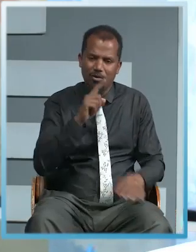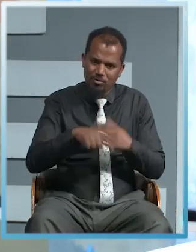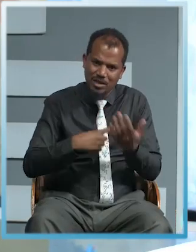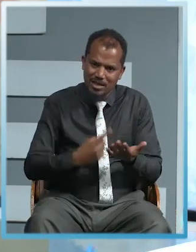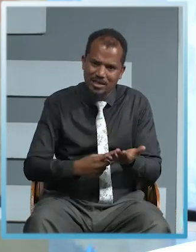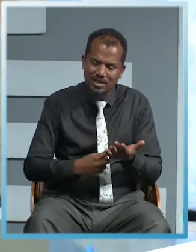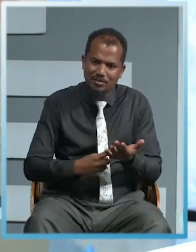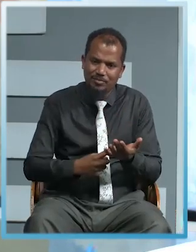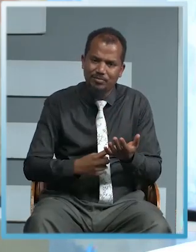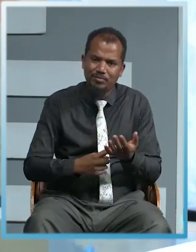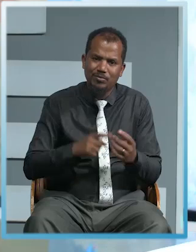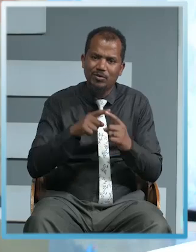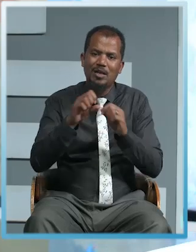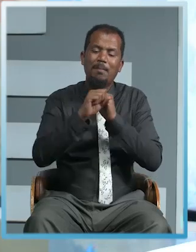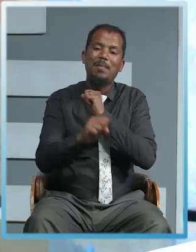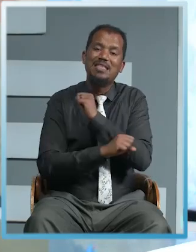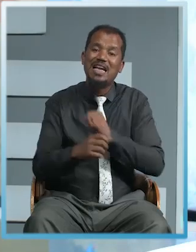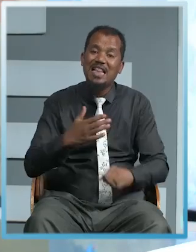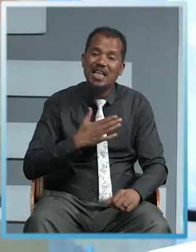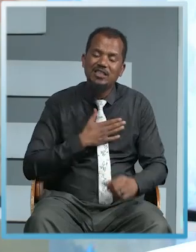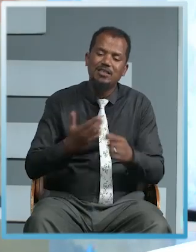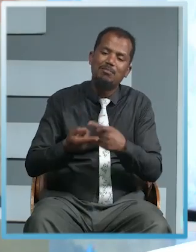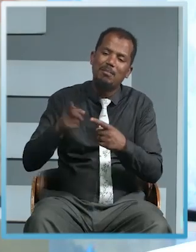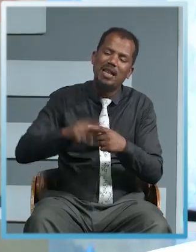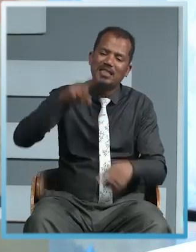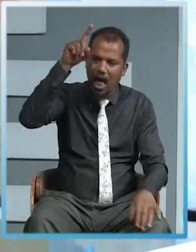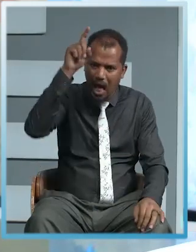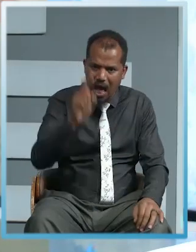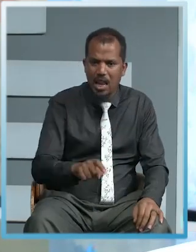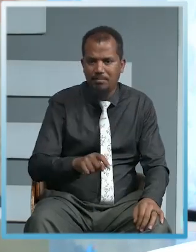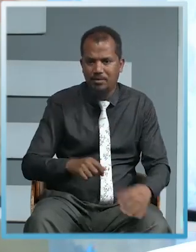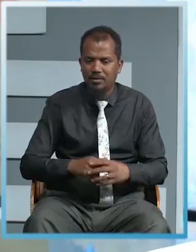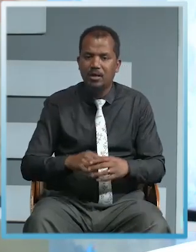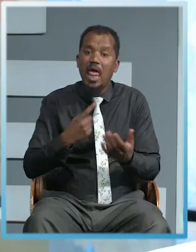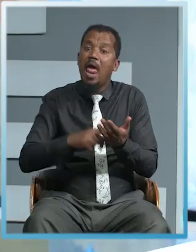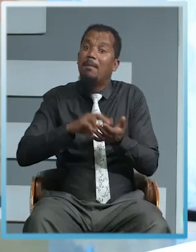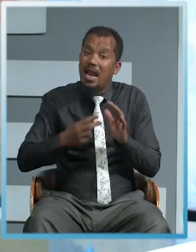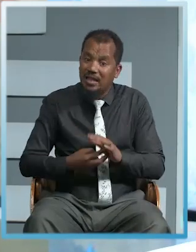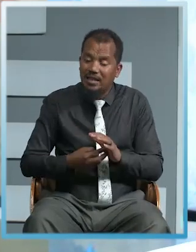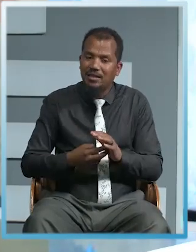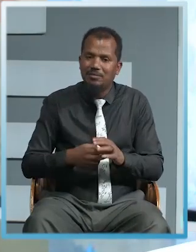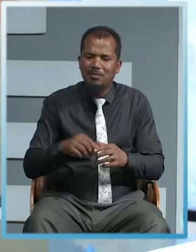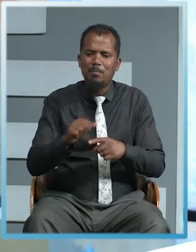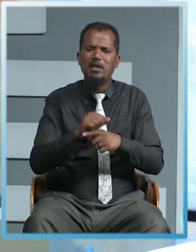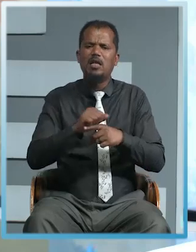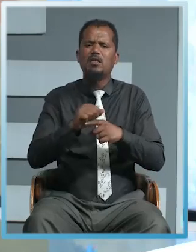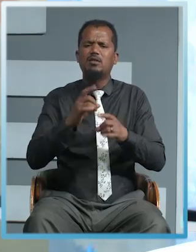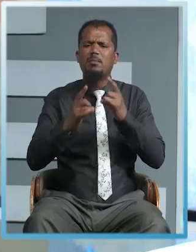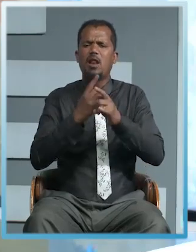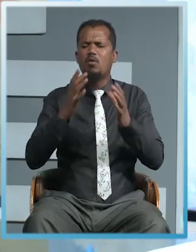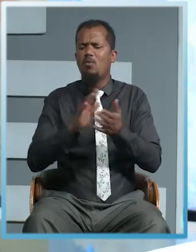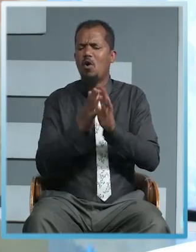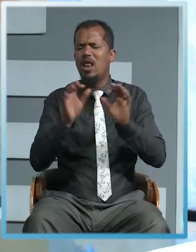ስለዚህ ወደ መሰረታችን መመለስ አለብን። ይሄ ማለት መሰልጠን የለብንም ማለት